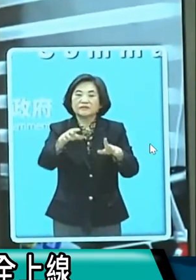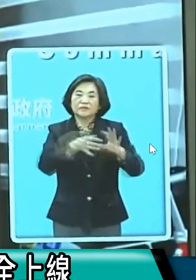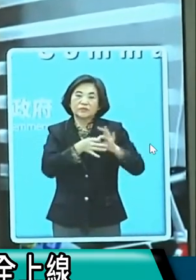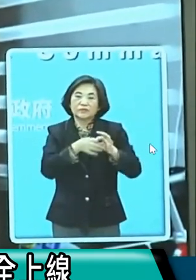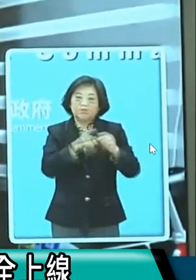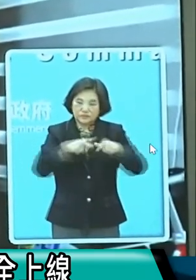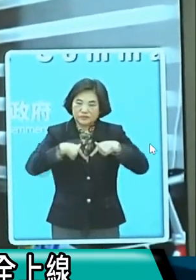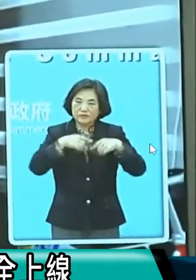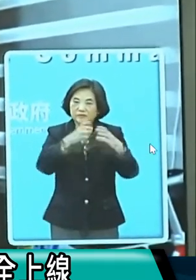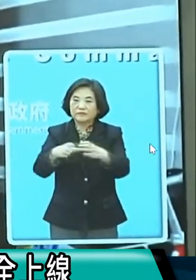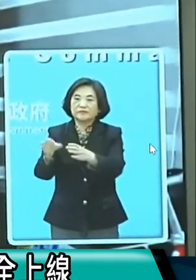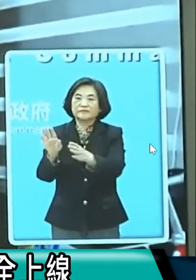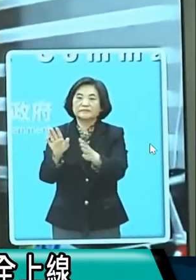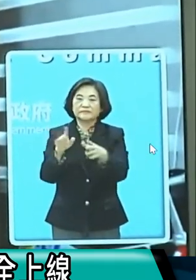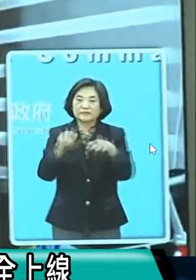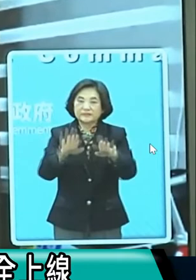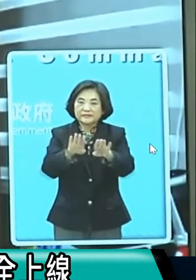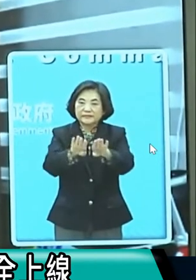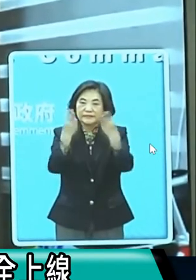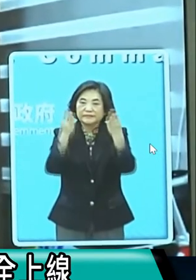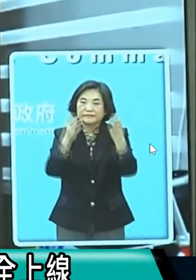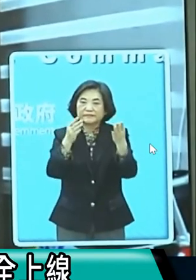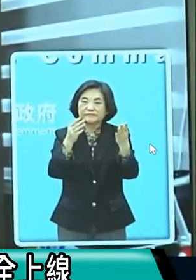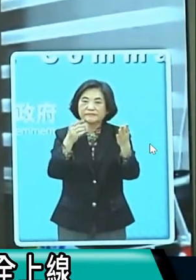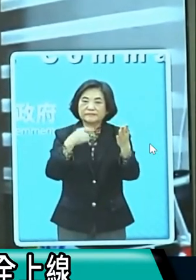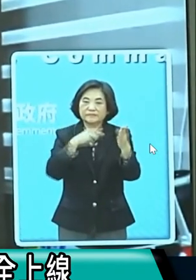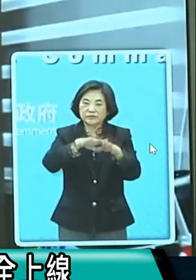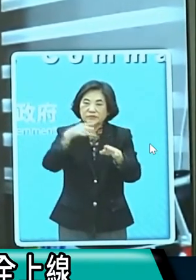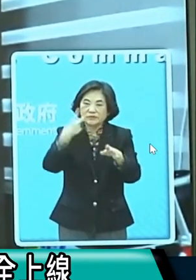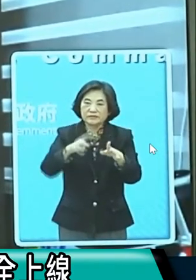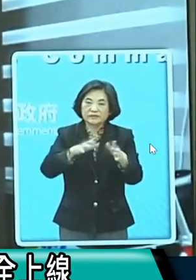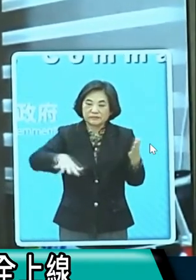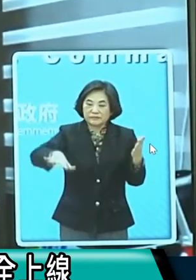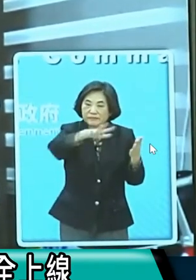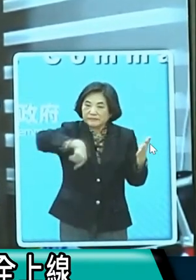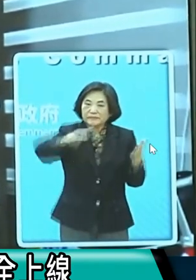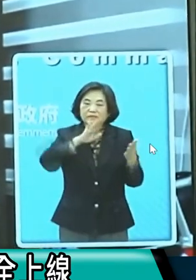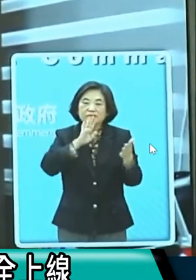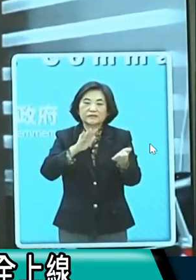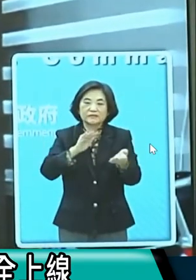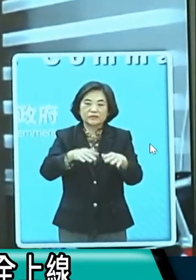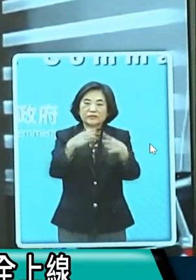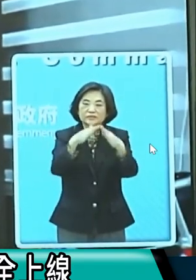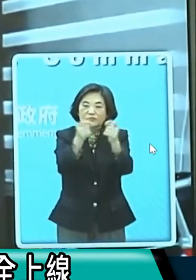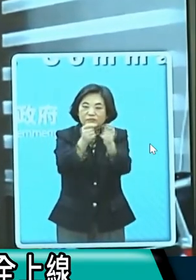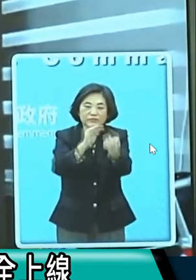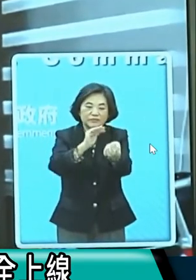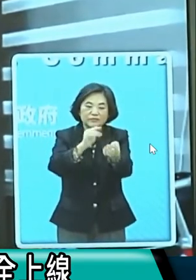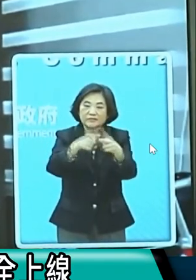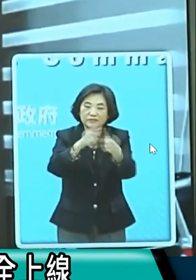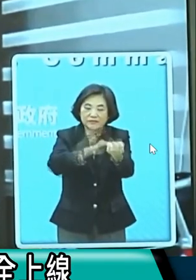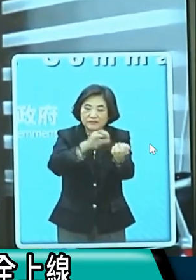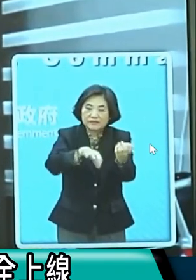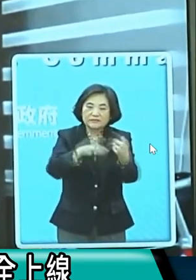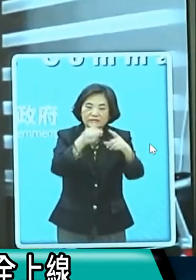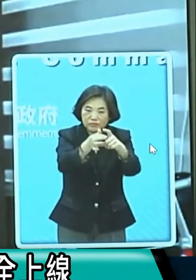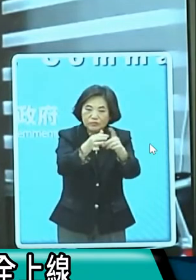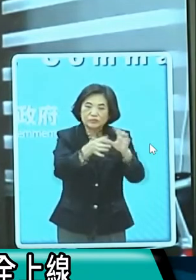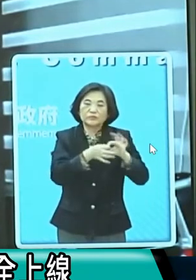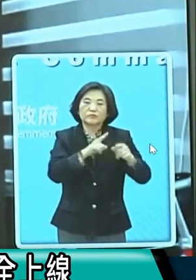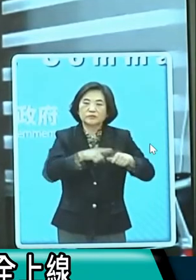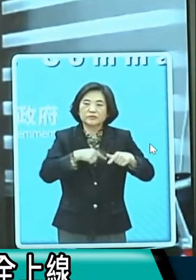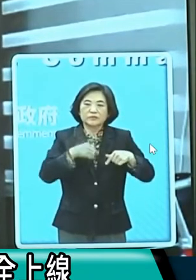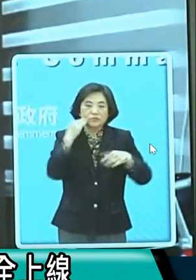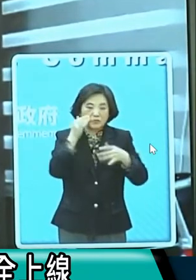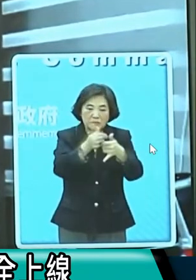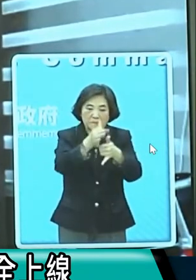怀中心。那从今天开始，我们会启动全面由诊所来协助区关怀中心对于确诊个